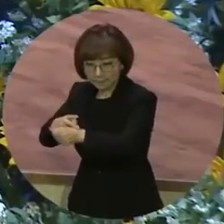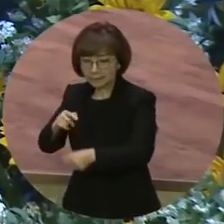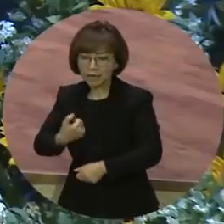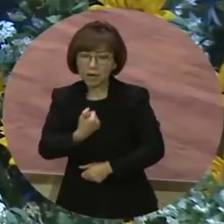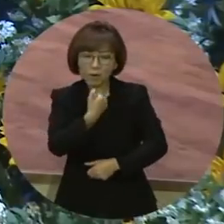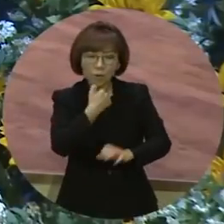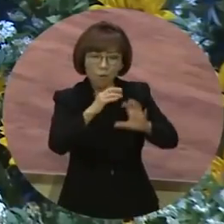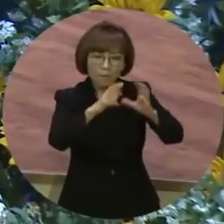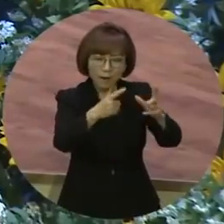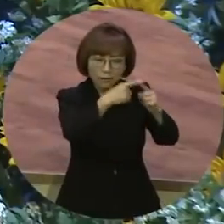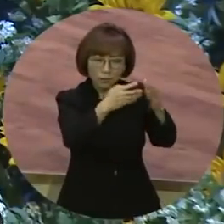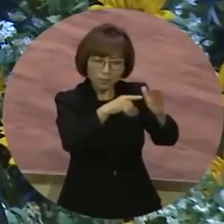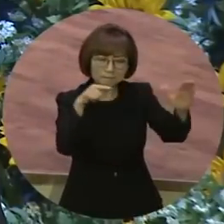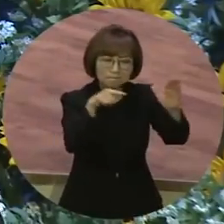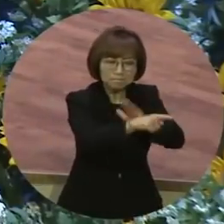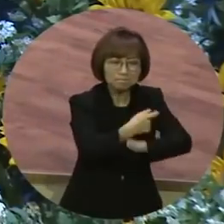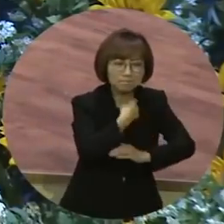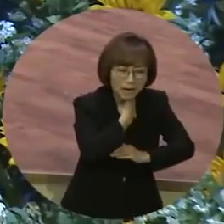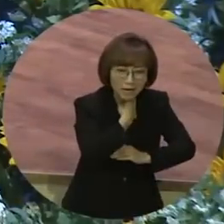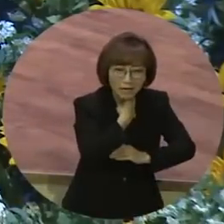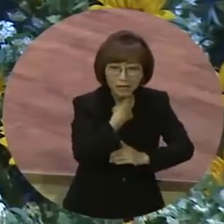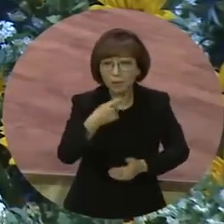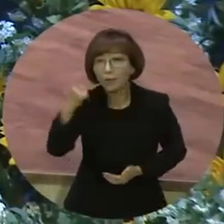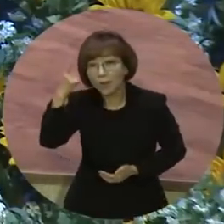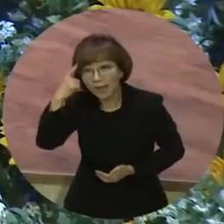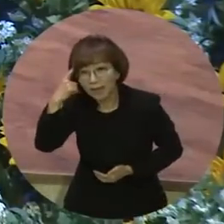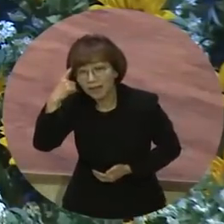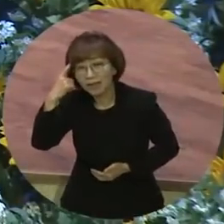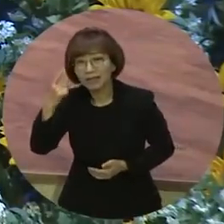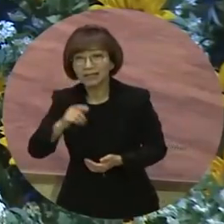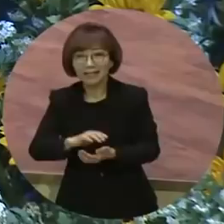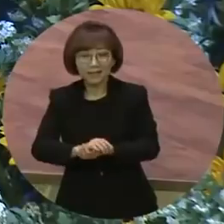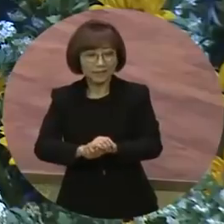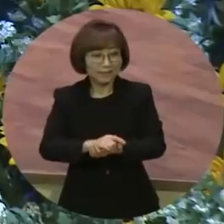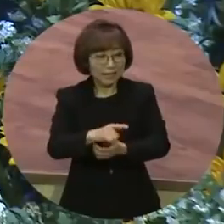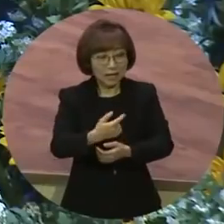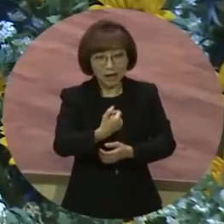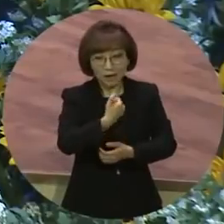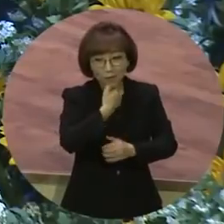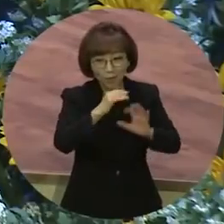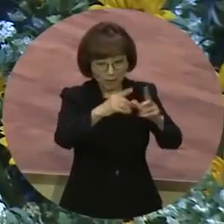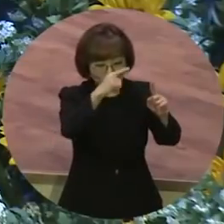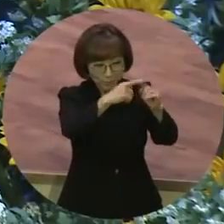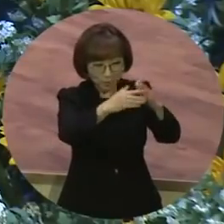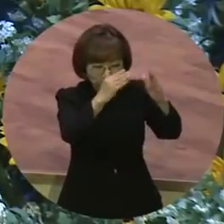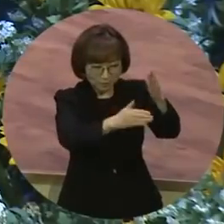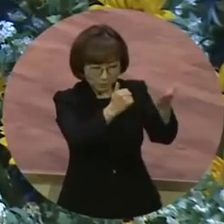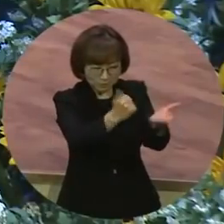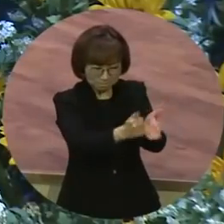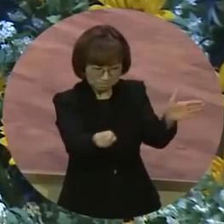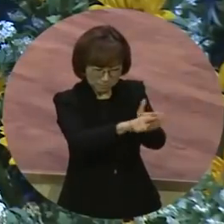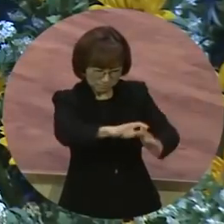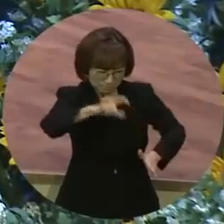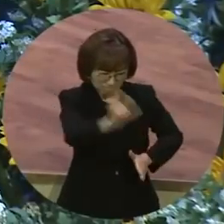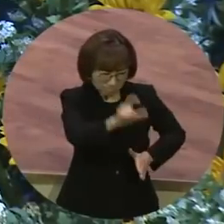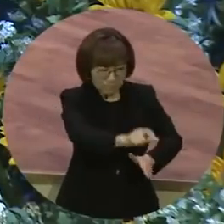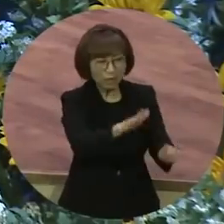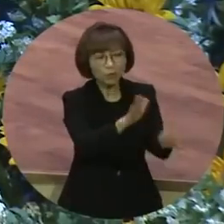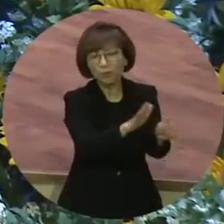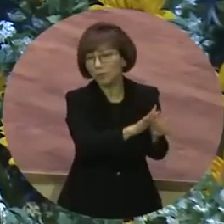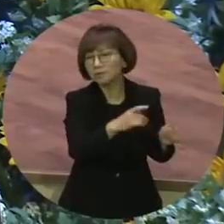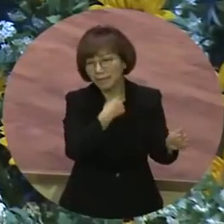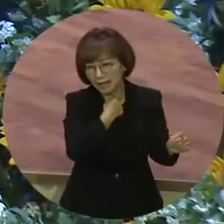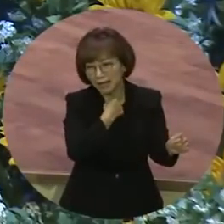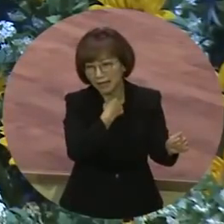가고자 한 이유를 밝혔는데 11절에는 로마 교회 성도들을 견고하게 하기 위함 그랬어요. 자, 이들을